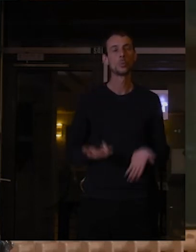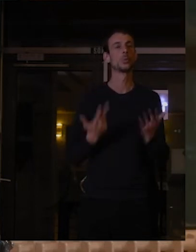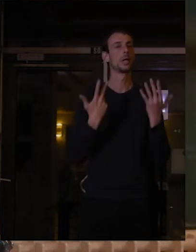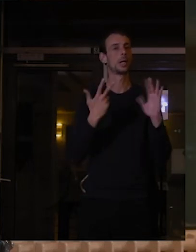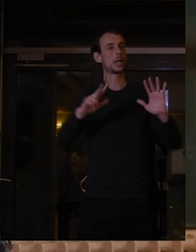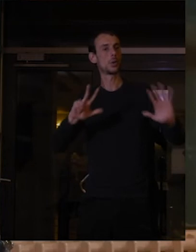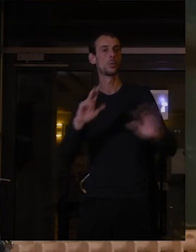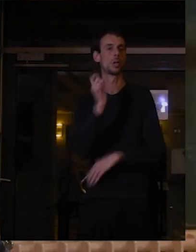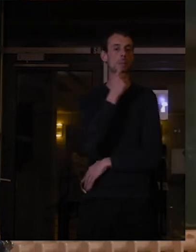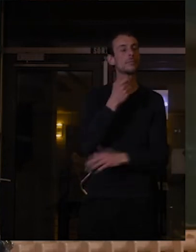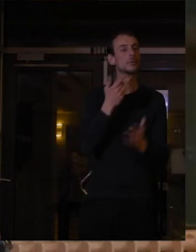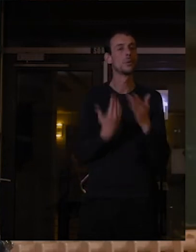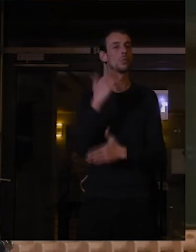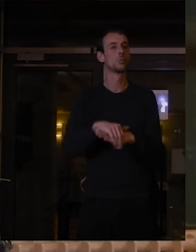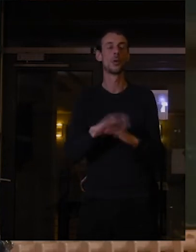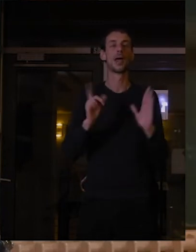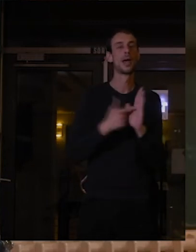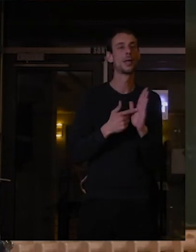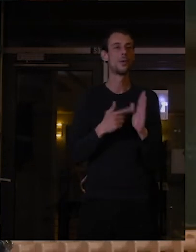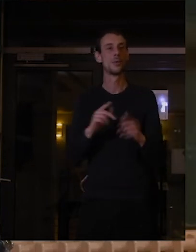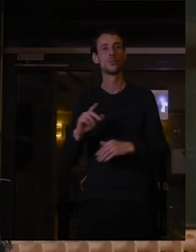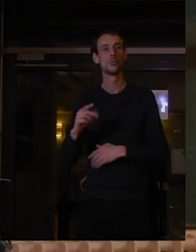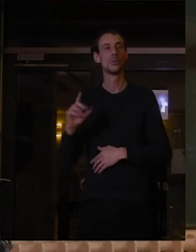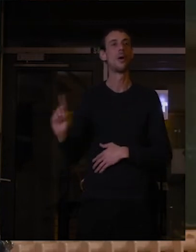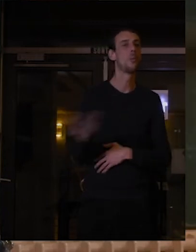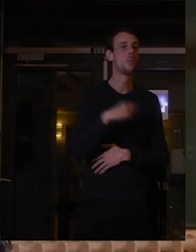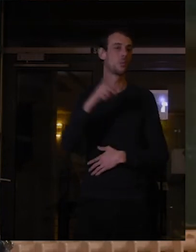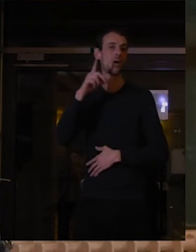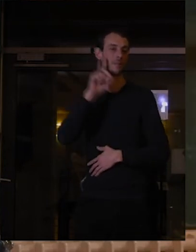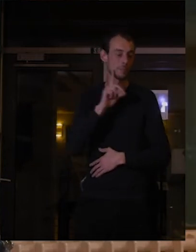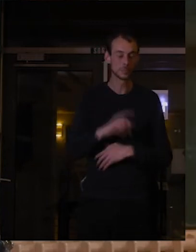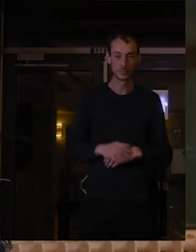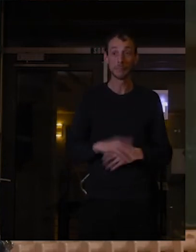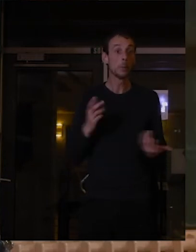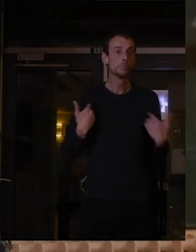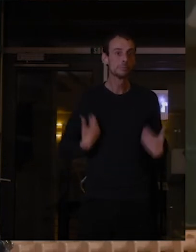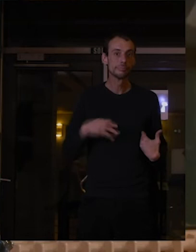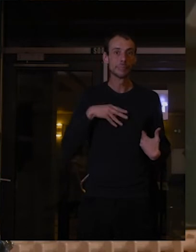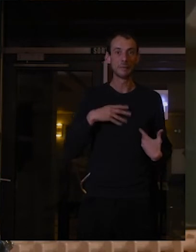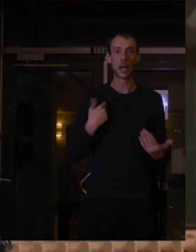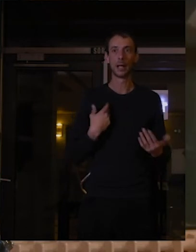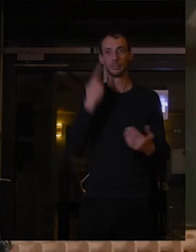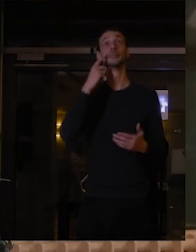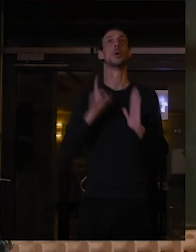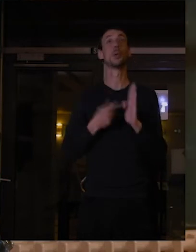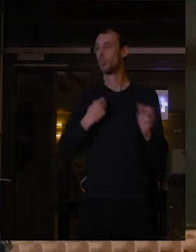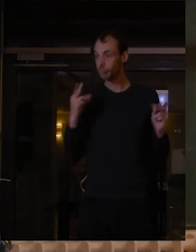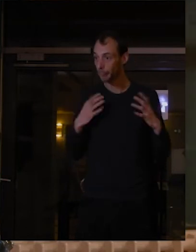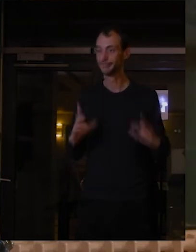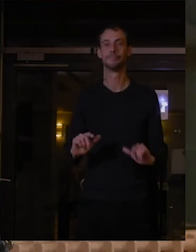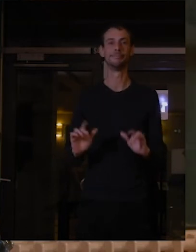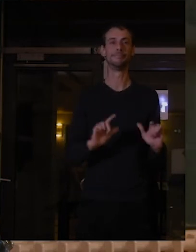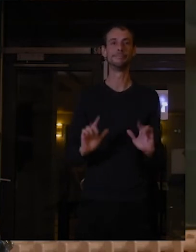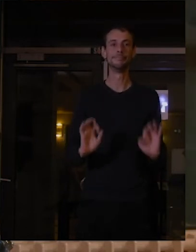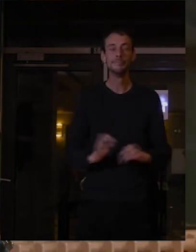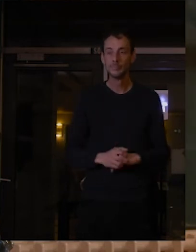du droit des femmes. Quand un avocat, on entend parler de droit, il répond présent. Quand il entend parler des